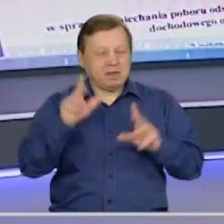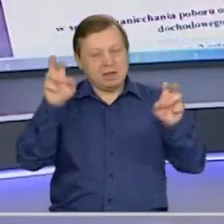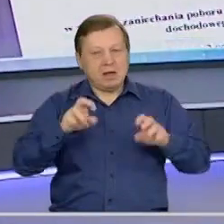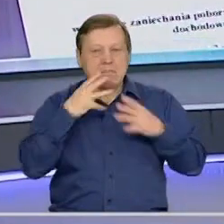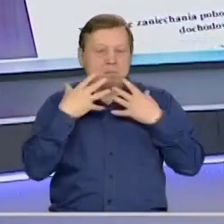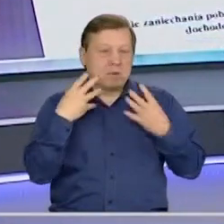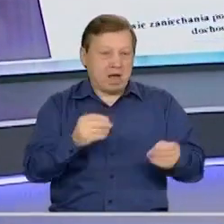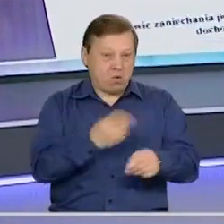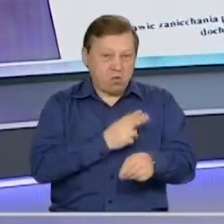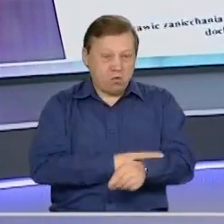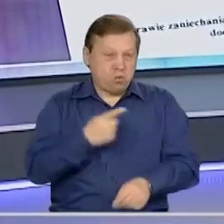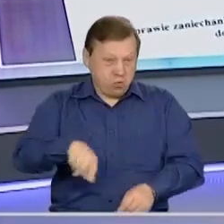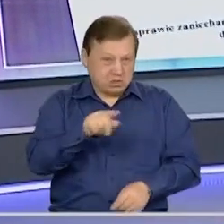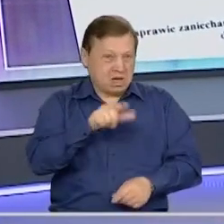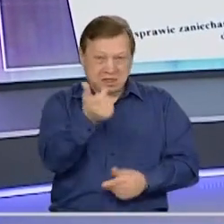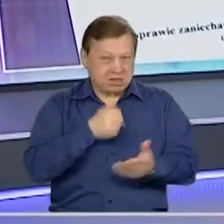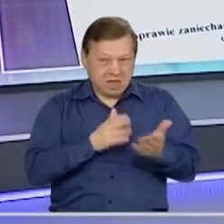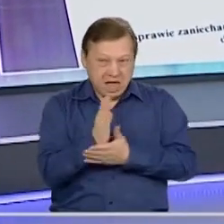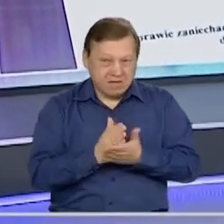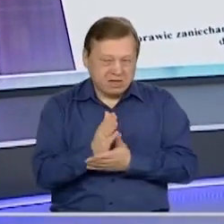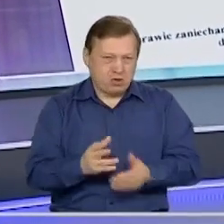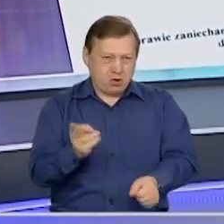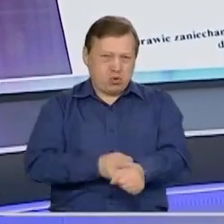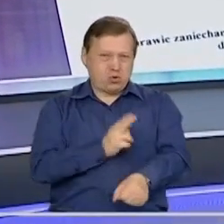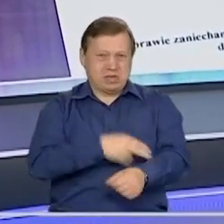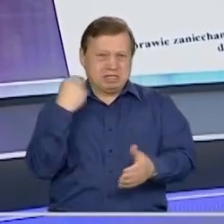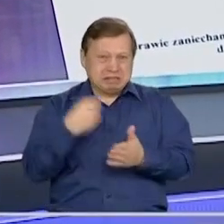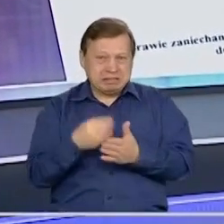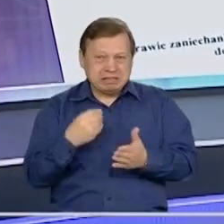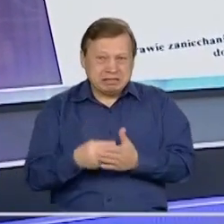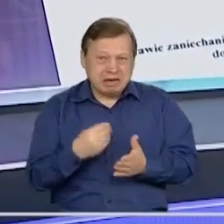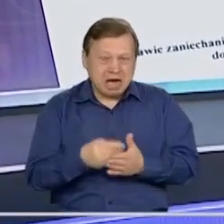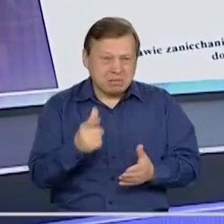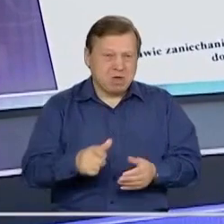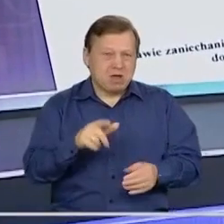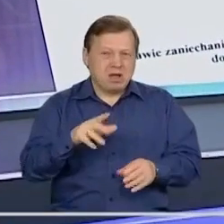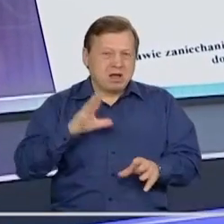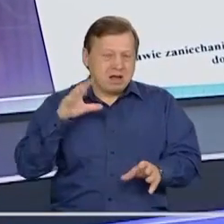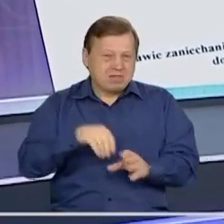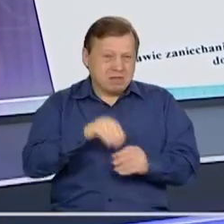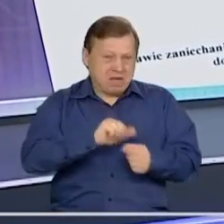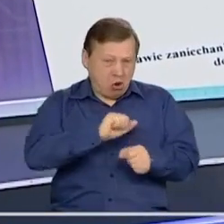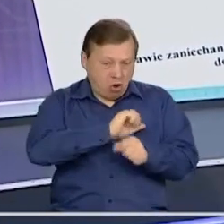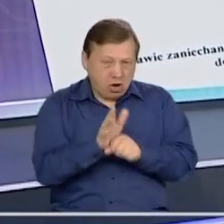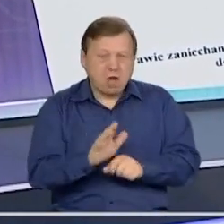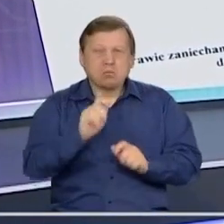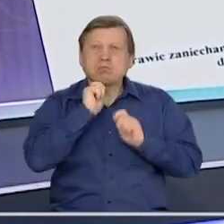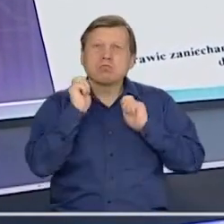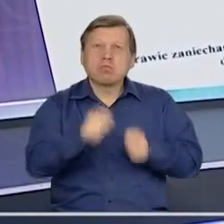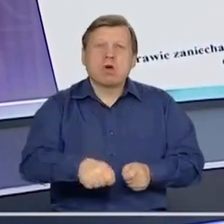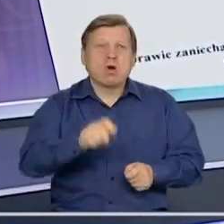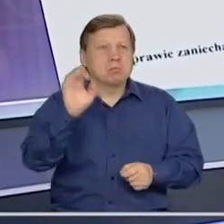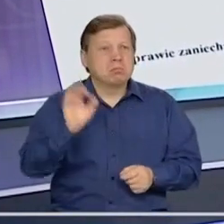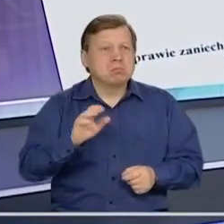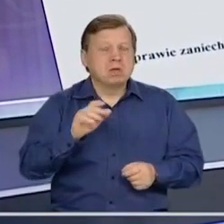Państwo w ogóle nie wierzą. Że jaki urząd skarbowy mógłby w ogóle nawet pod wpływem koronawirusa nam darować odsetki